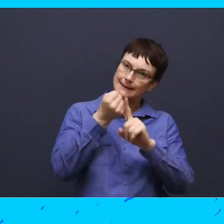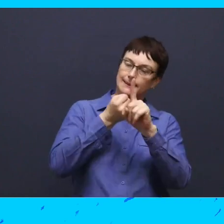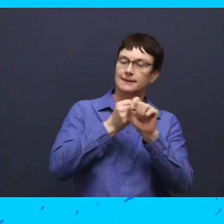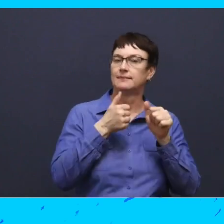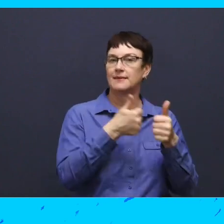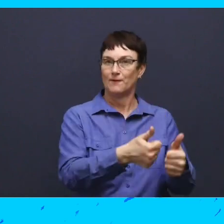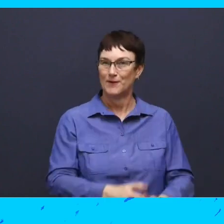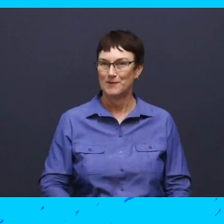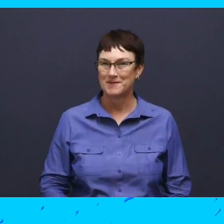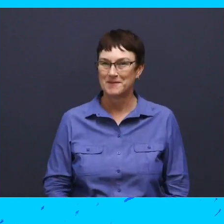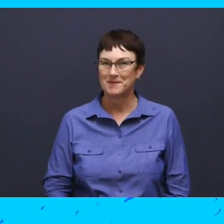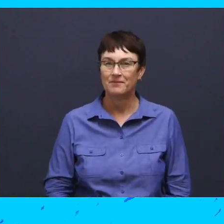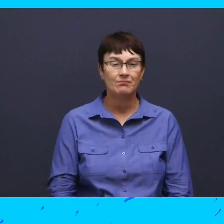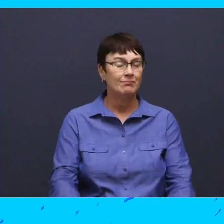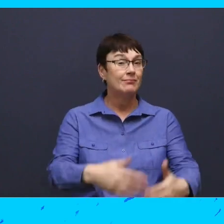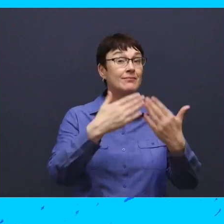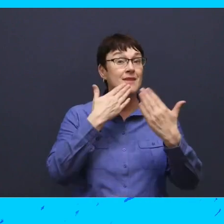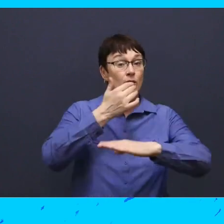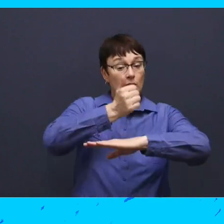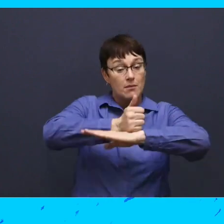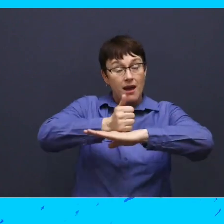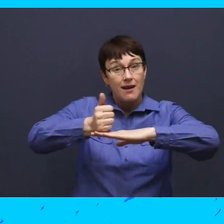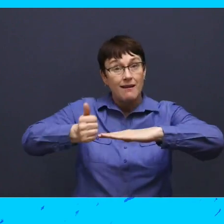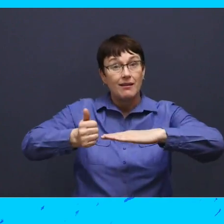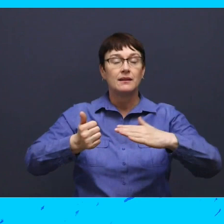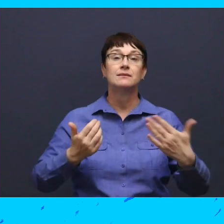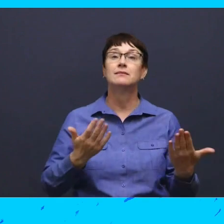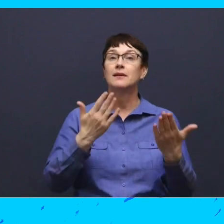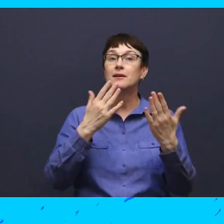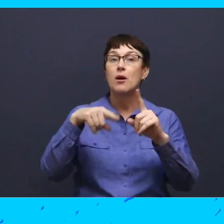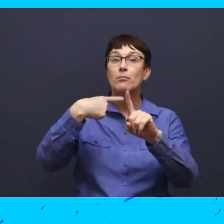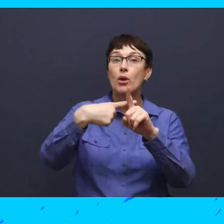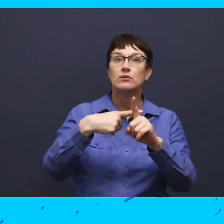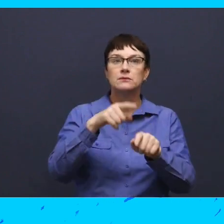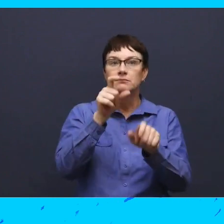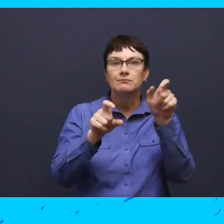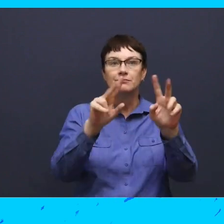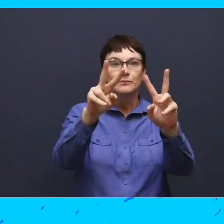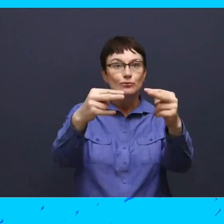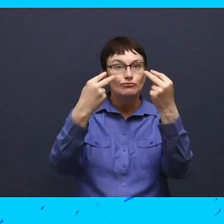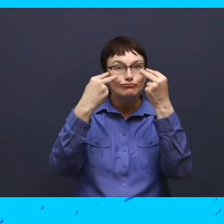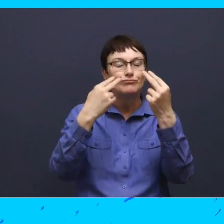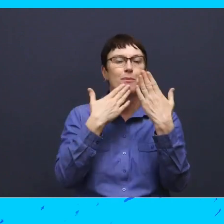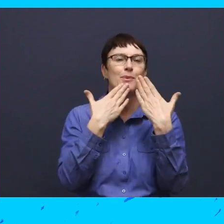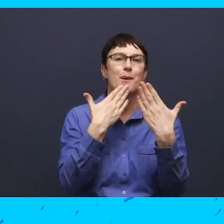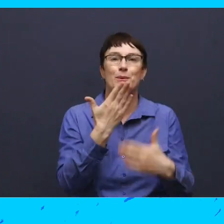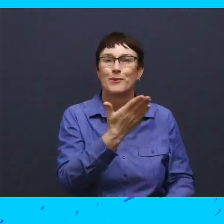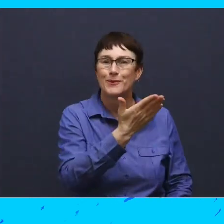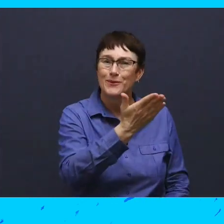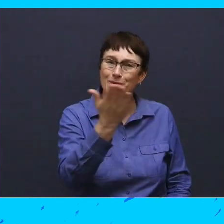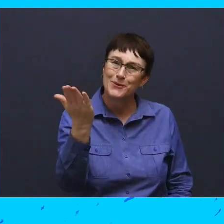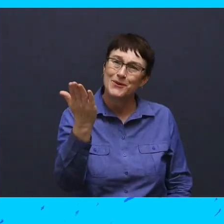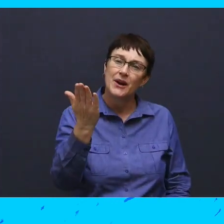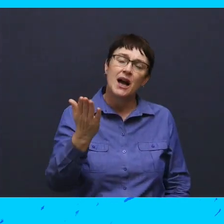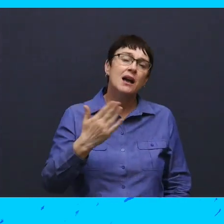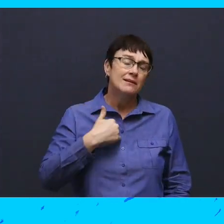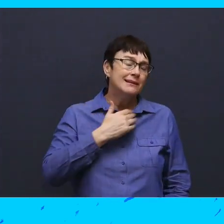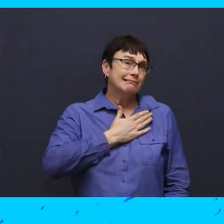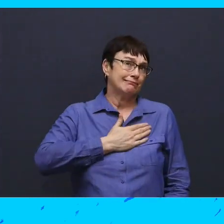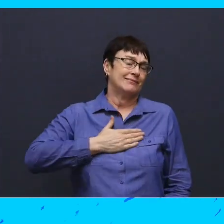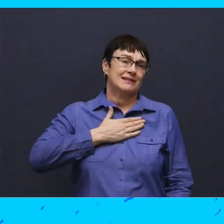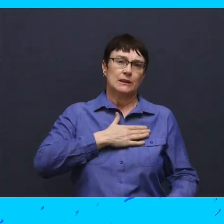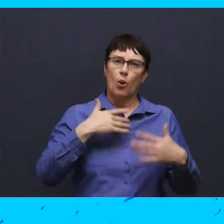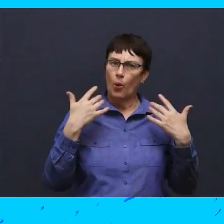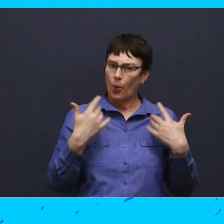Et je remercie aussi notre audience de nous accompagner. Nous avons eu